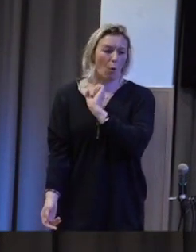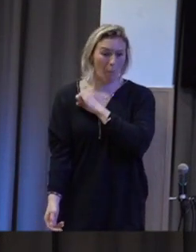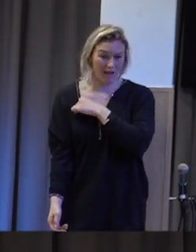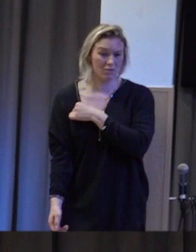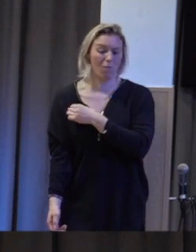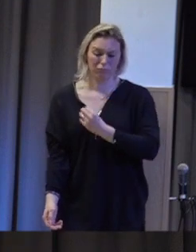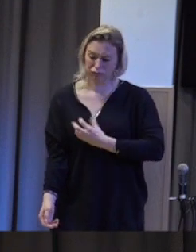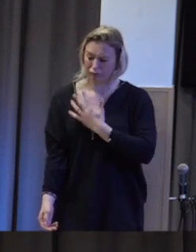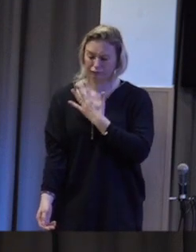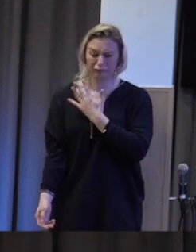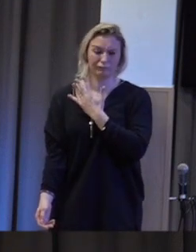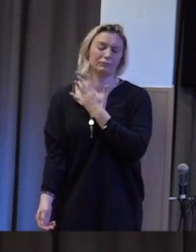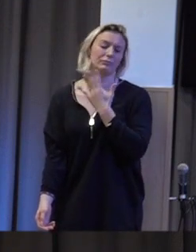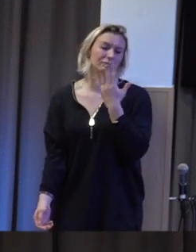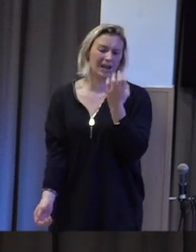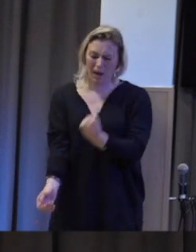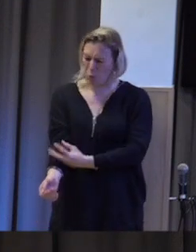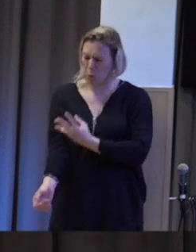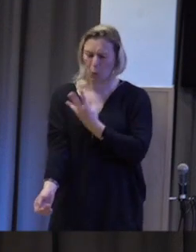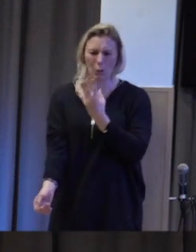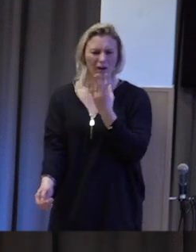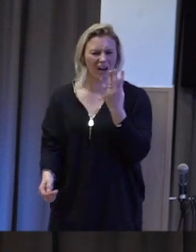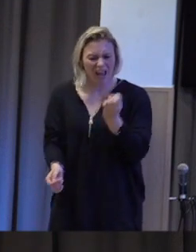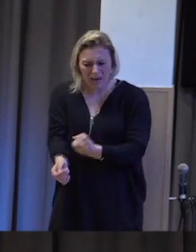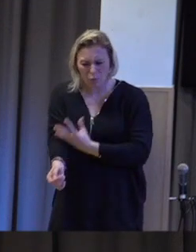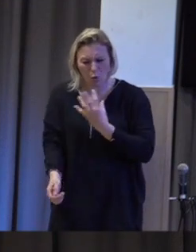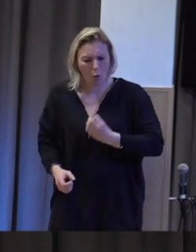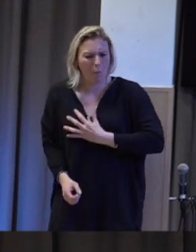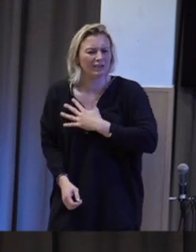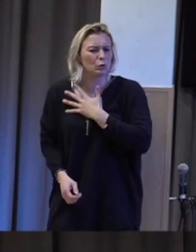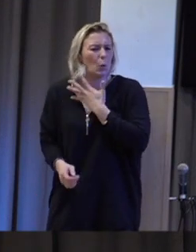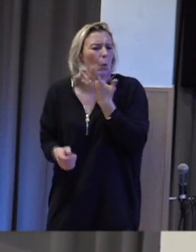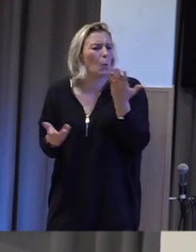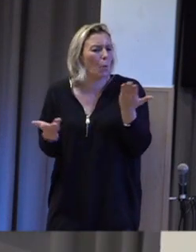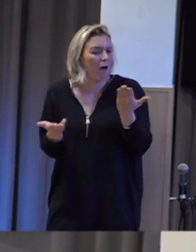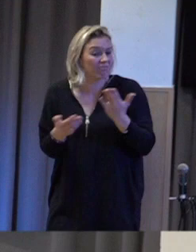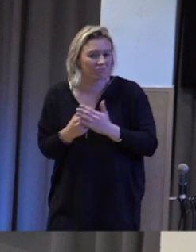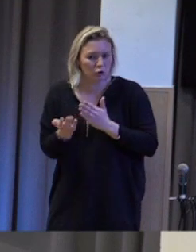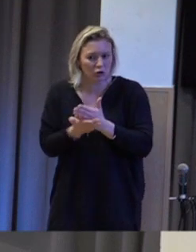ému de compassion. Que veut dire être ému de compassion? Ben, j'ai cherché.